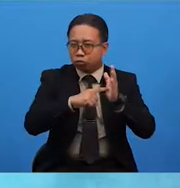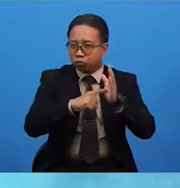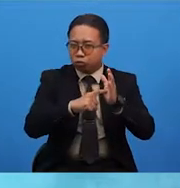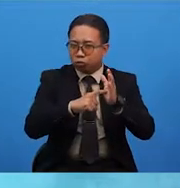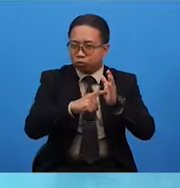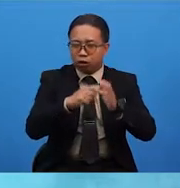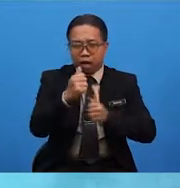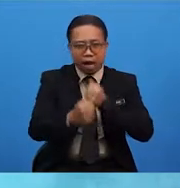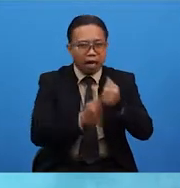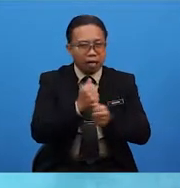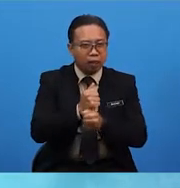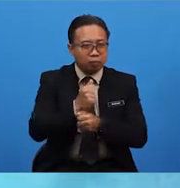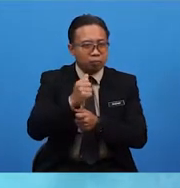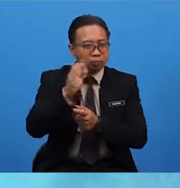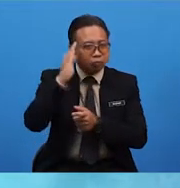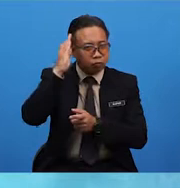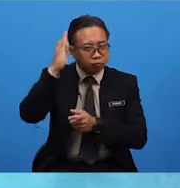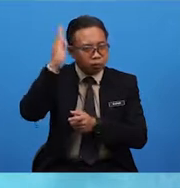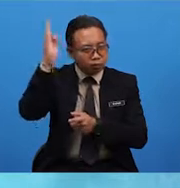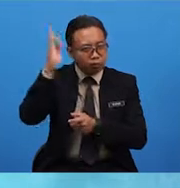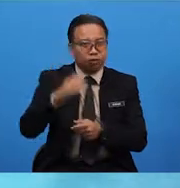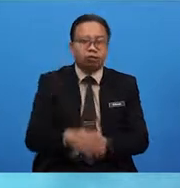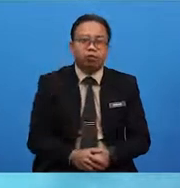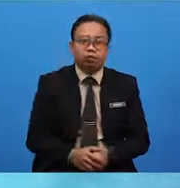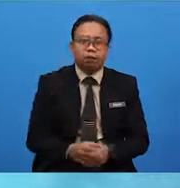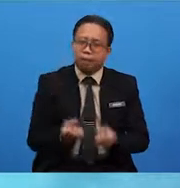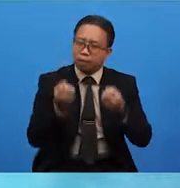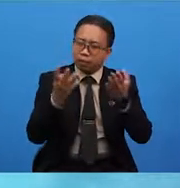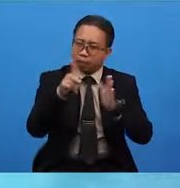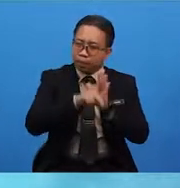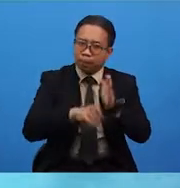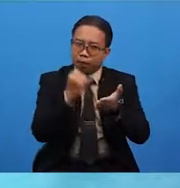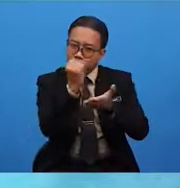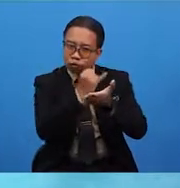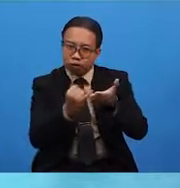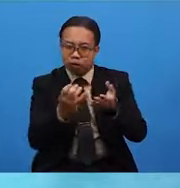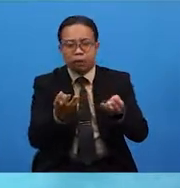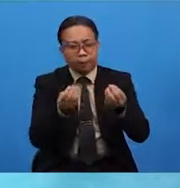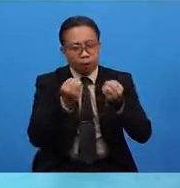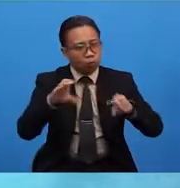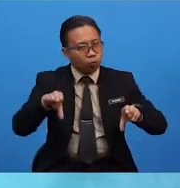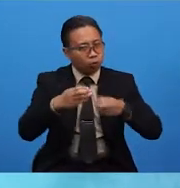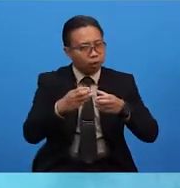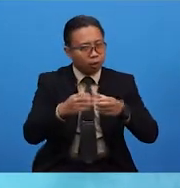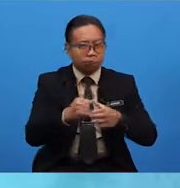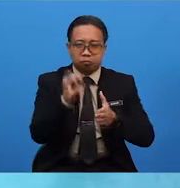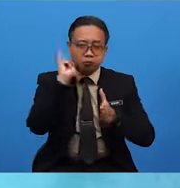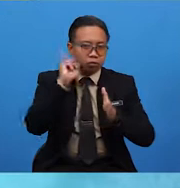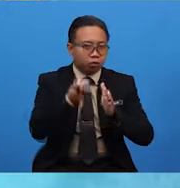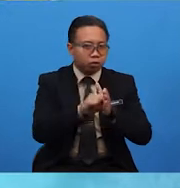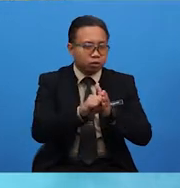fantasi ramai pelukis yang berminat dalam menghasilkan ilustrasi flora dan fauna ini